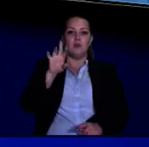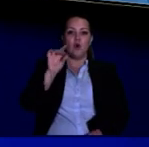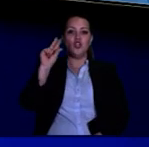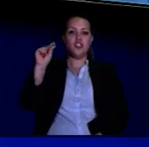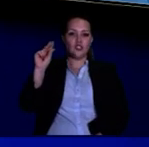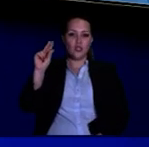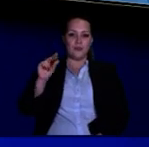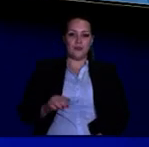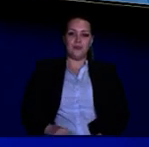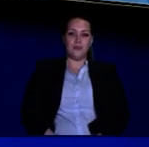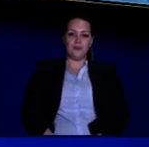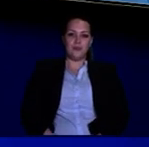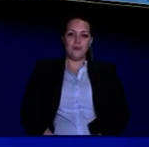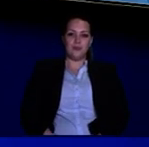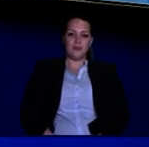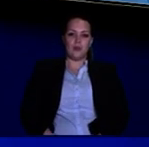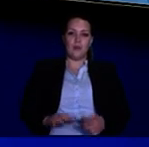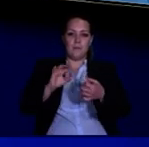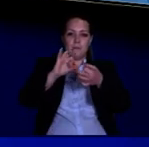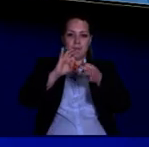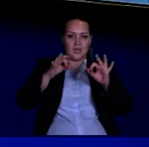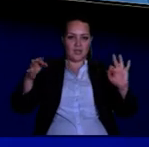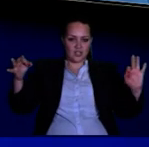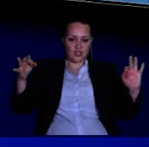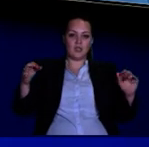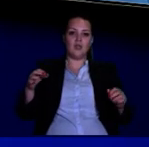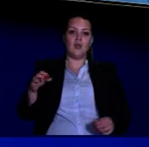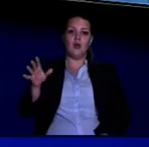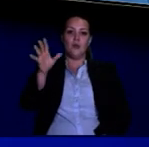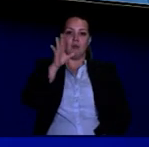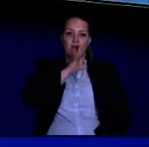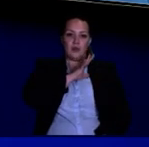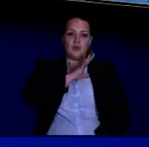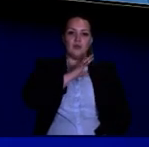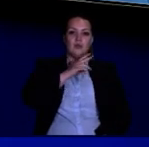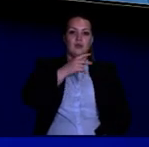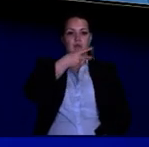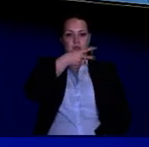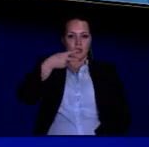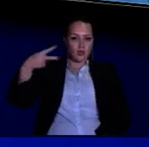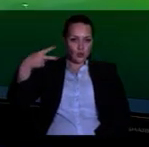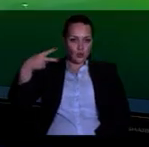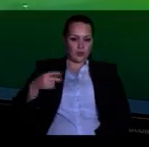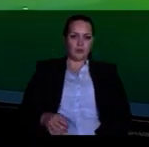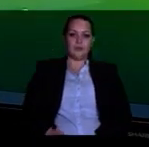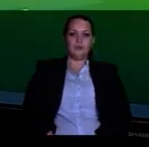числам. В предложении чаще всего бывает сказуемым.